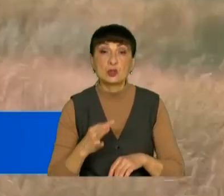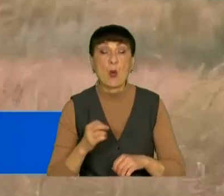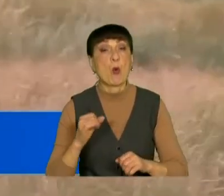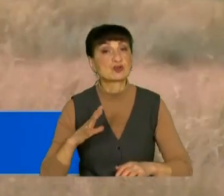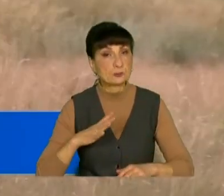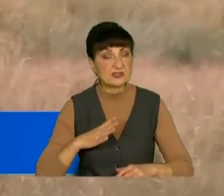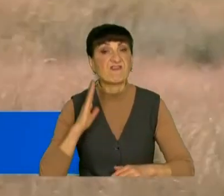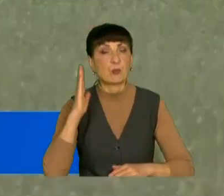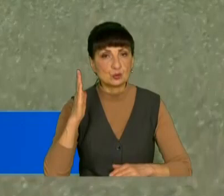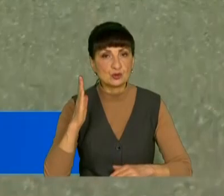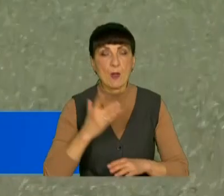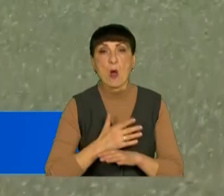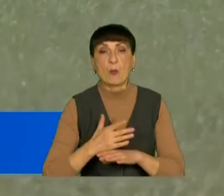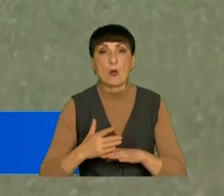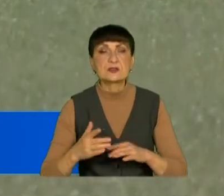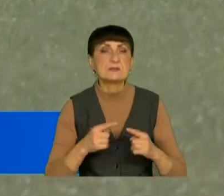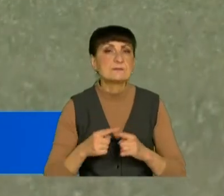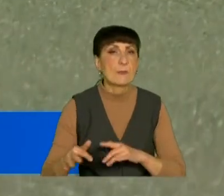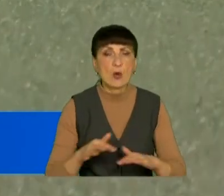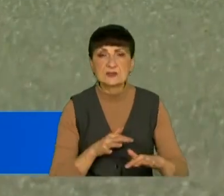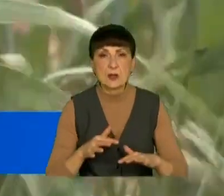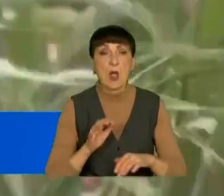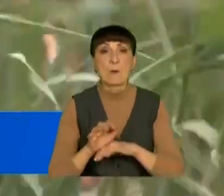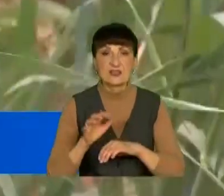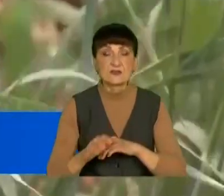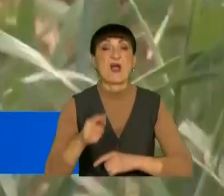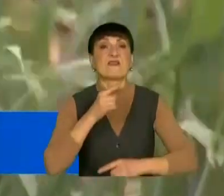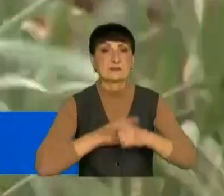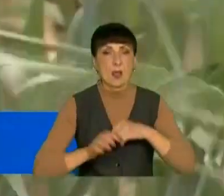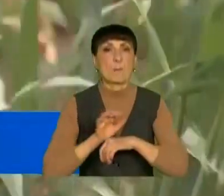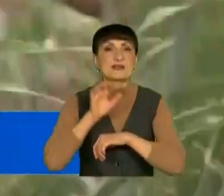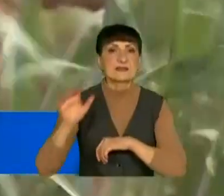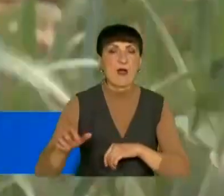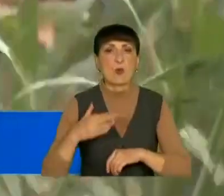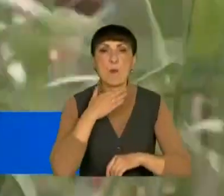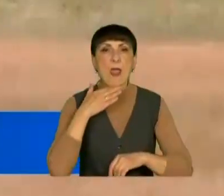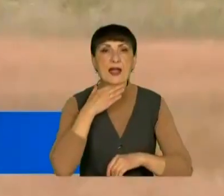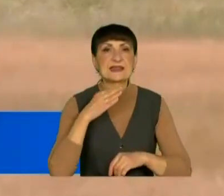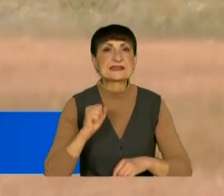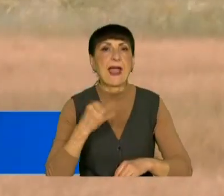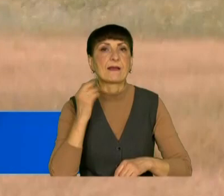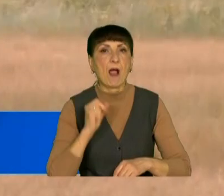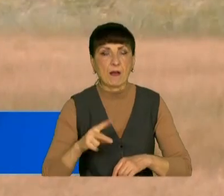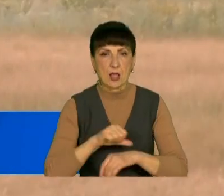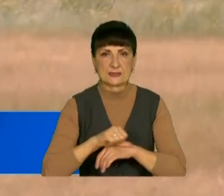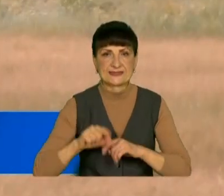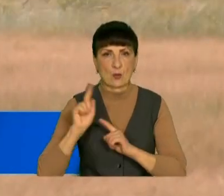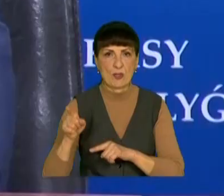исключается, что в будущем после определенных процедур производители возобновят поставку мяса степных животных на зарубежный